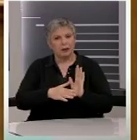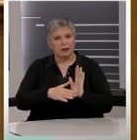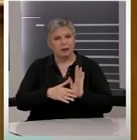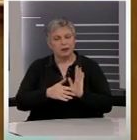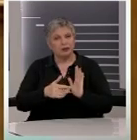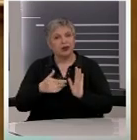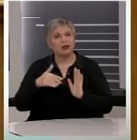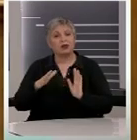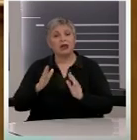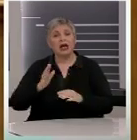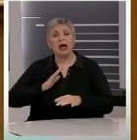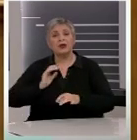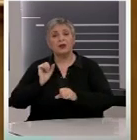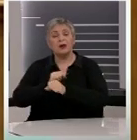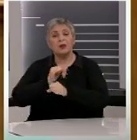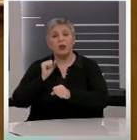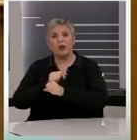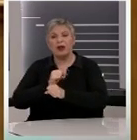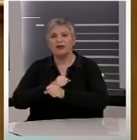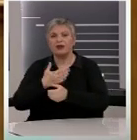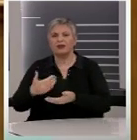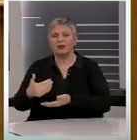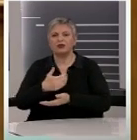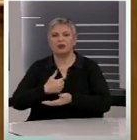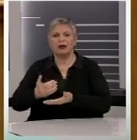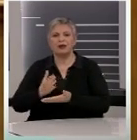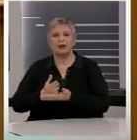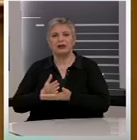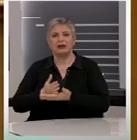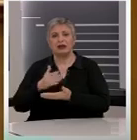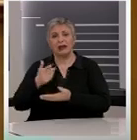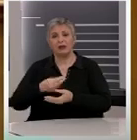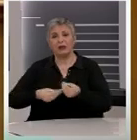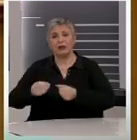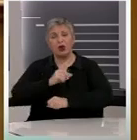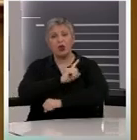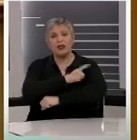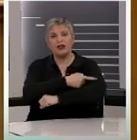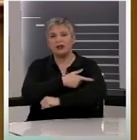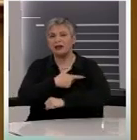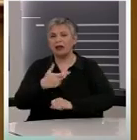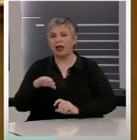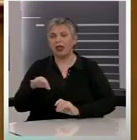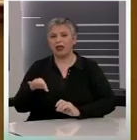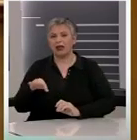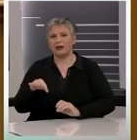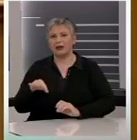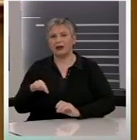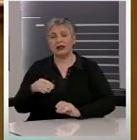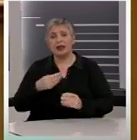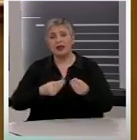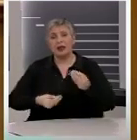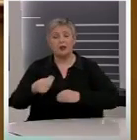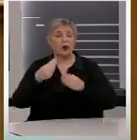η εργατική τάξη και τα μεσαία στρώματα θα είναι ισχυρότερη ή πιο αδύναμη? Θα είναι σε